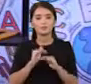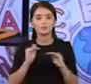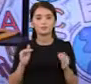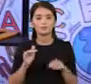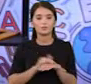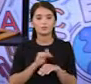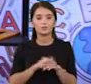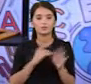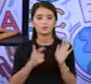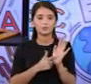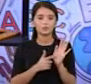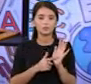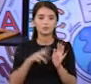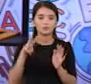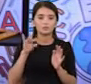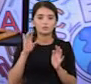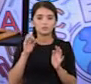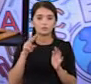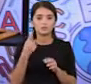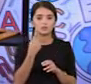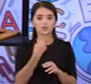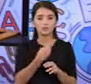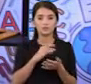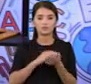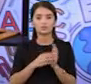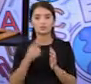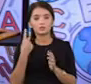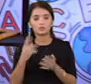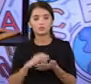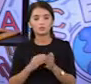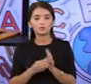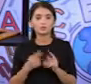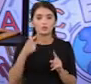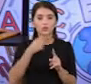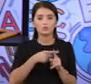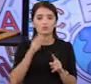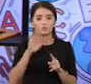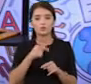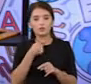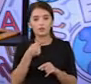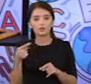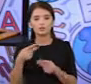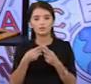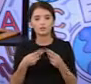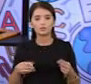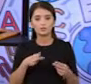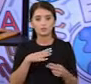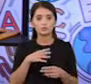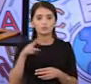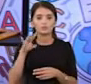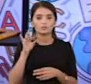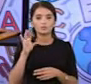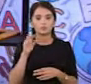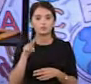barakalla. 7-chi misol 2 xonali va 1 xonali sonlar ustida qo'shish va ayirishga teng bo'lgan